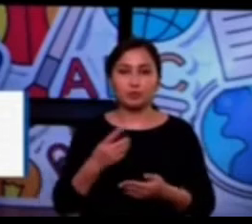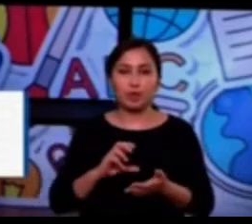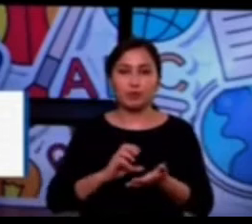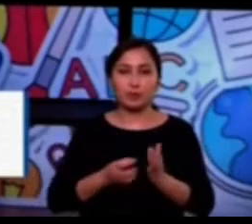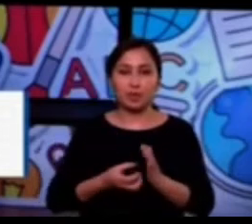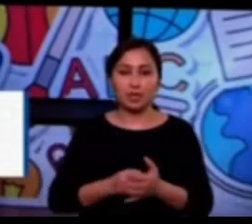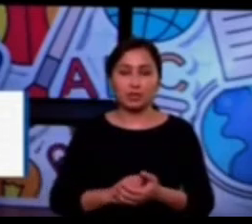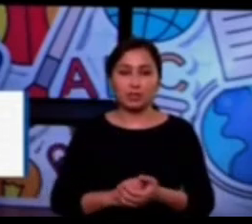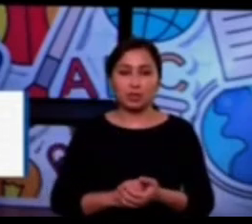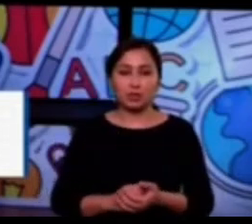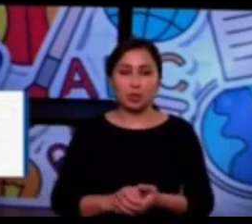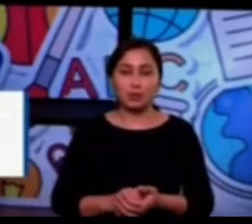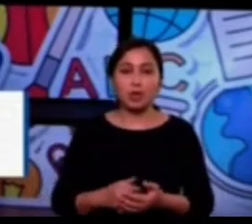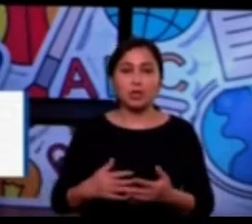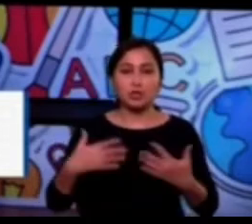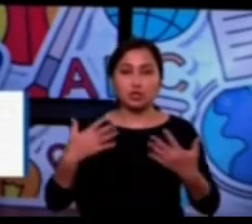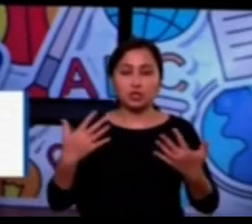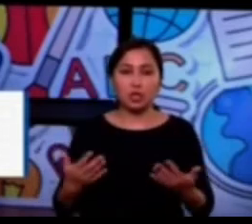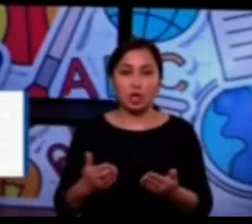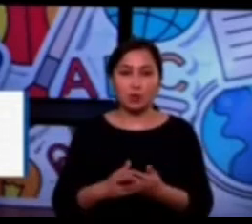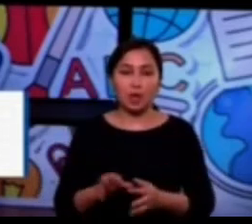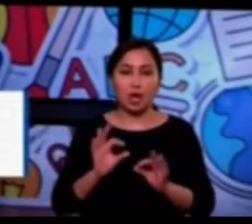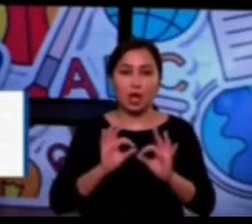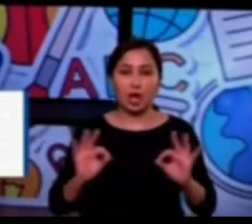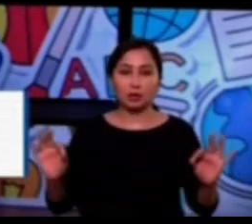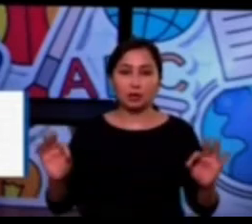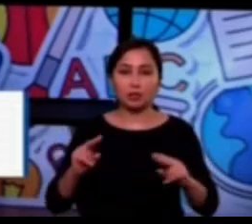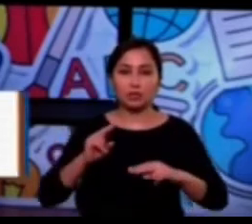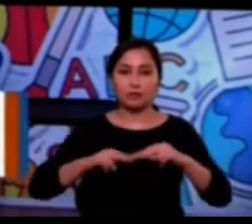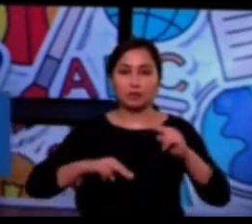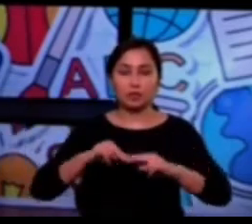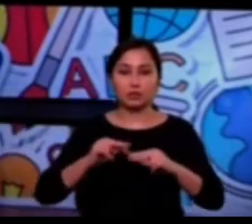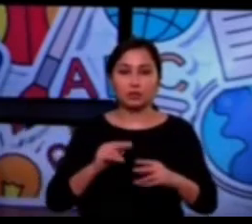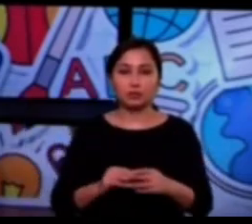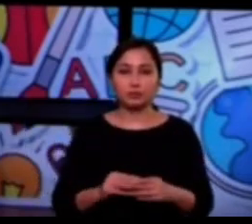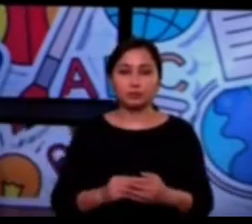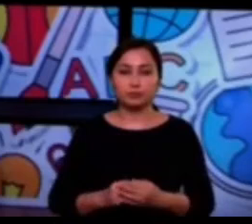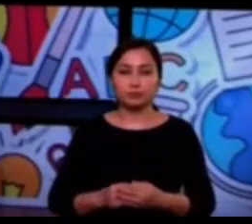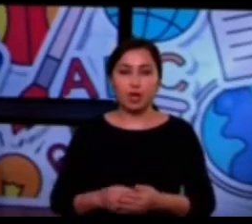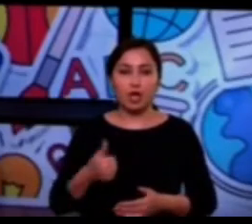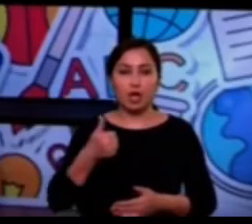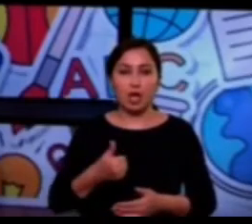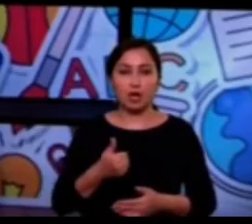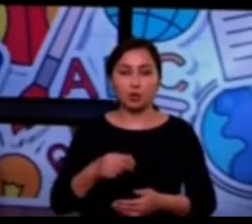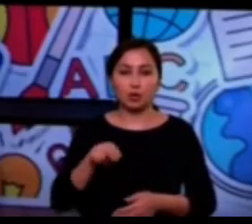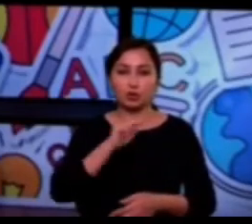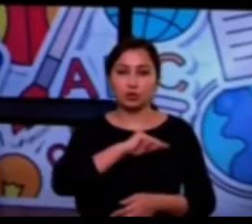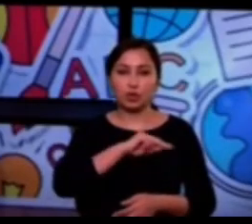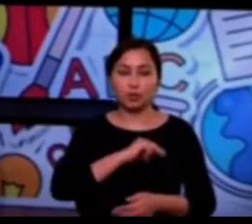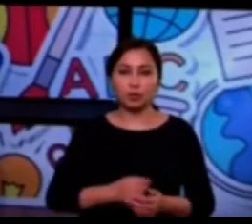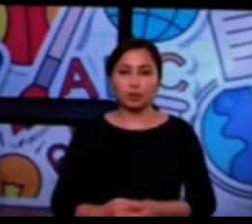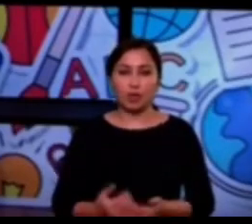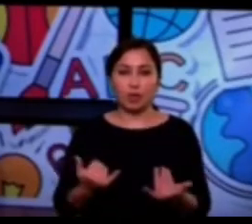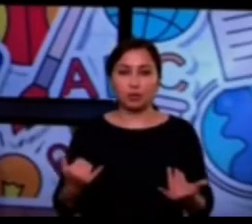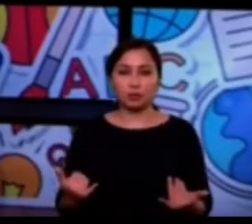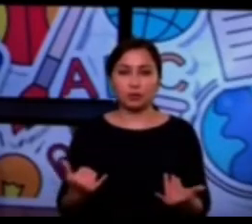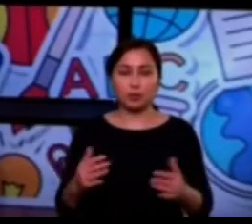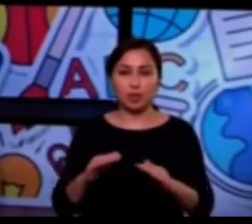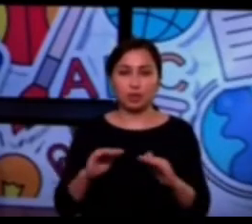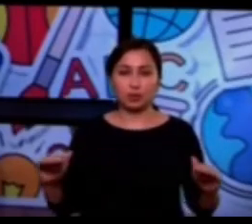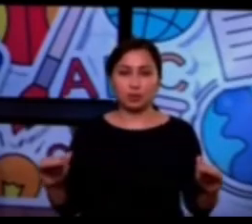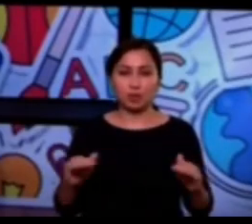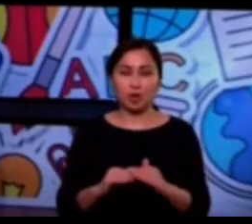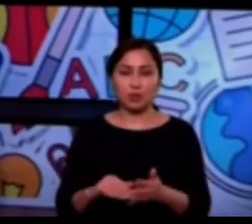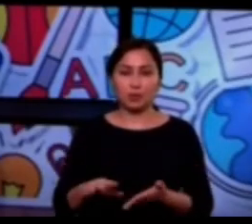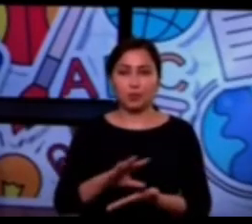первом классе. Желаю вам отличного настроения и хорошей работы. А сейчас,